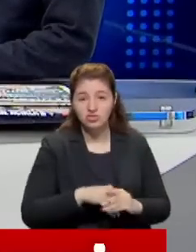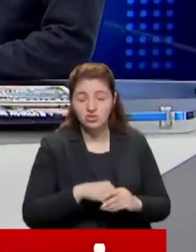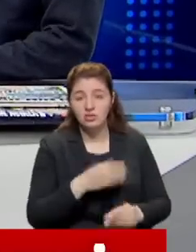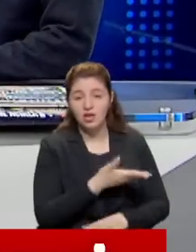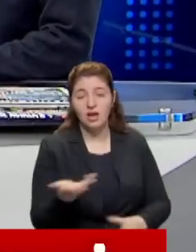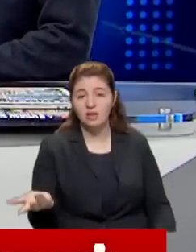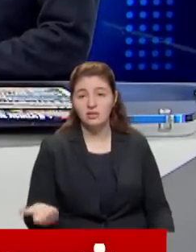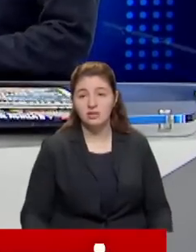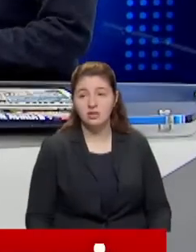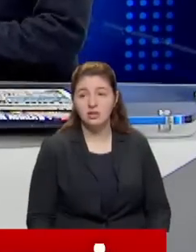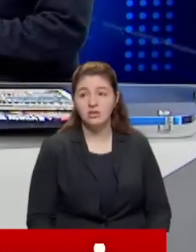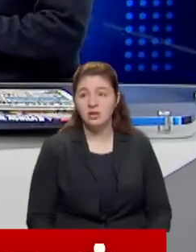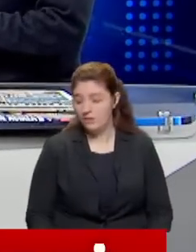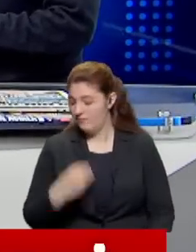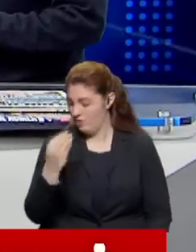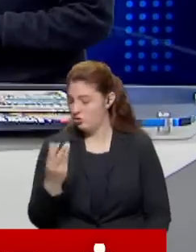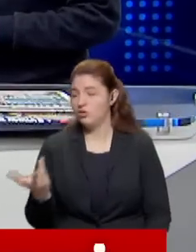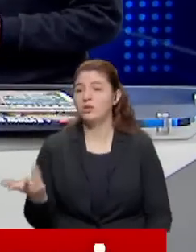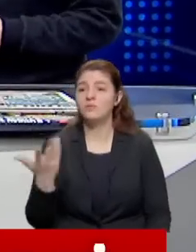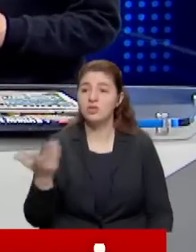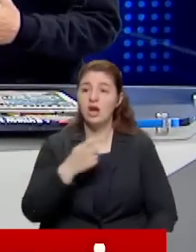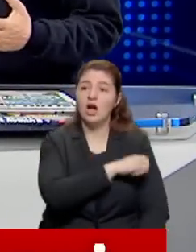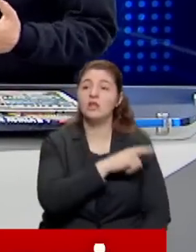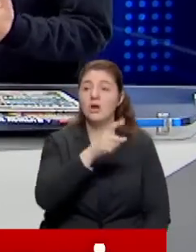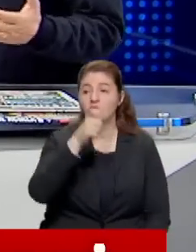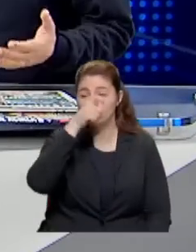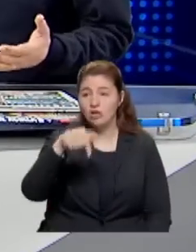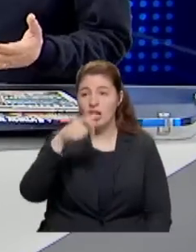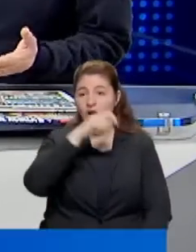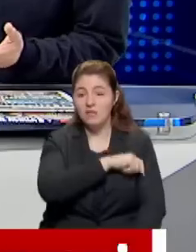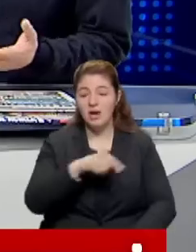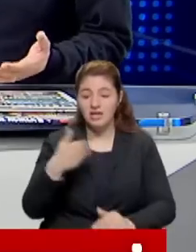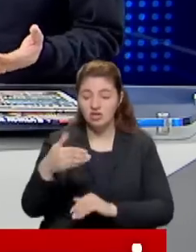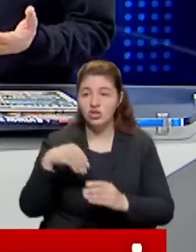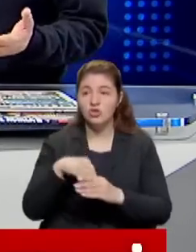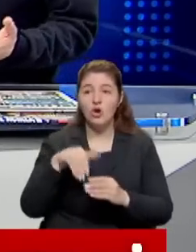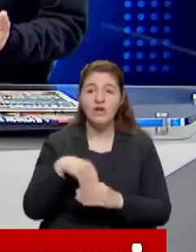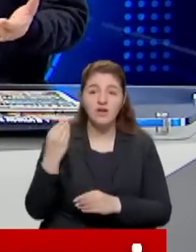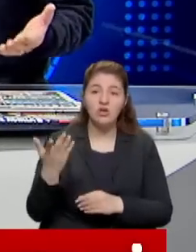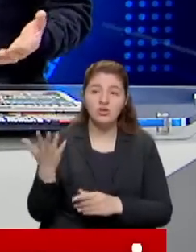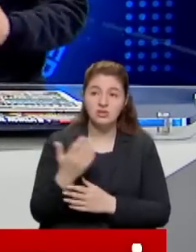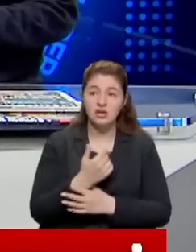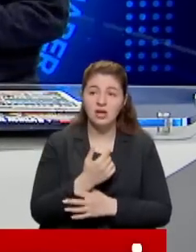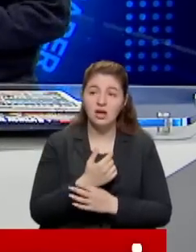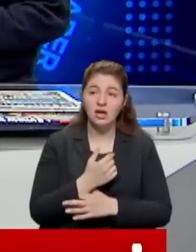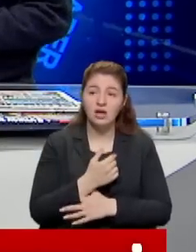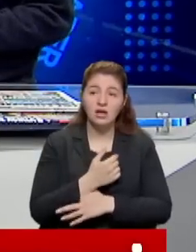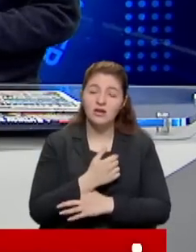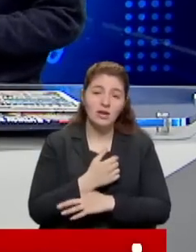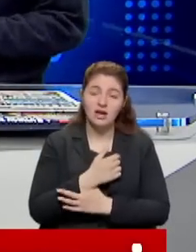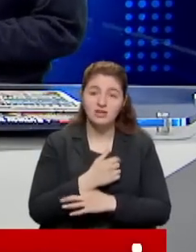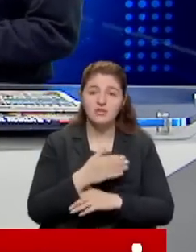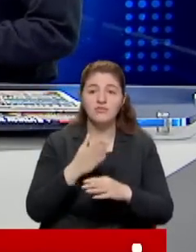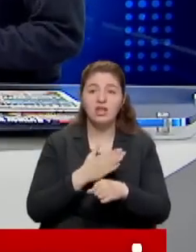artık. Evet. Verecekler tabii. Nasıl Almanya'daki Türkler Almanya'nın geleceği için oy kullanıyorsa artık vatandaş